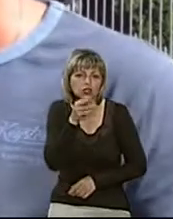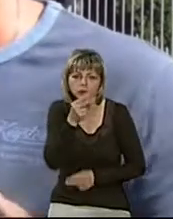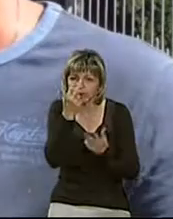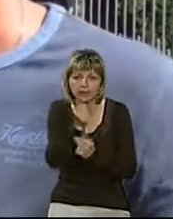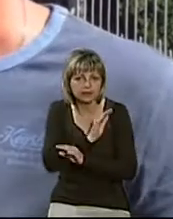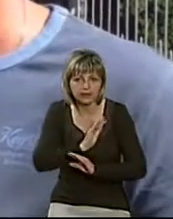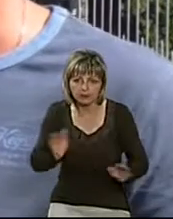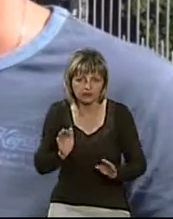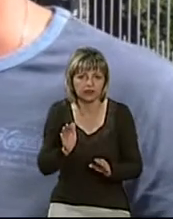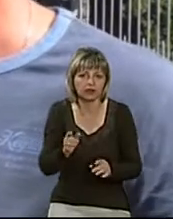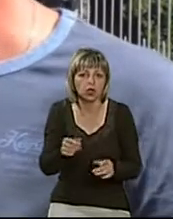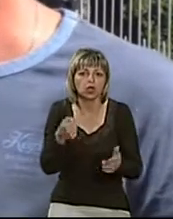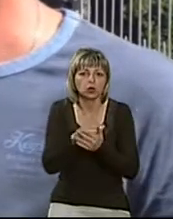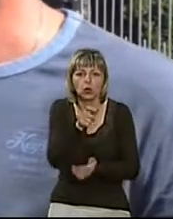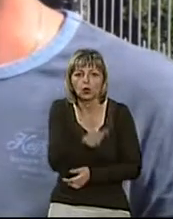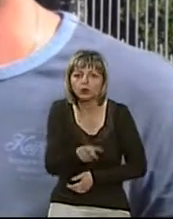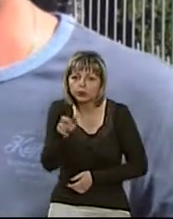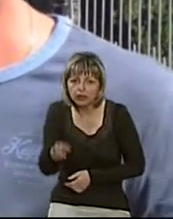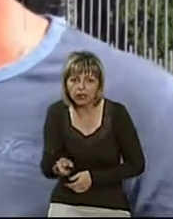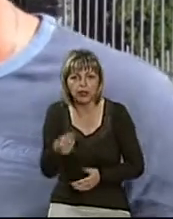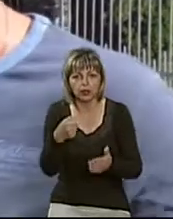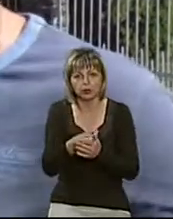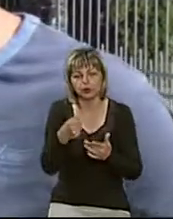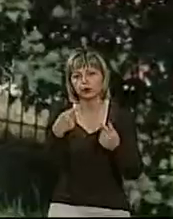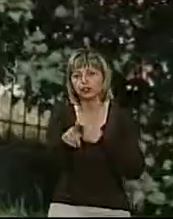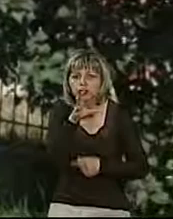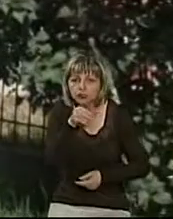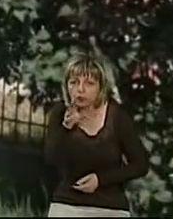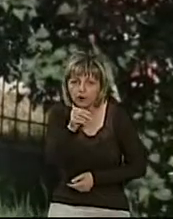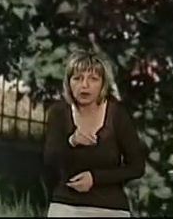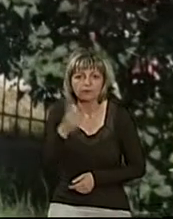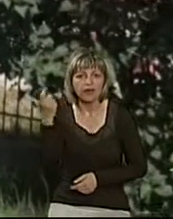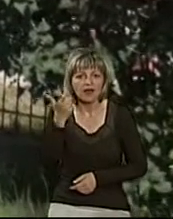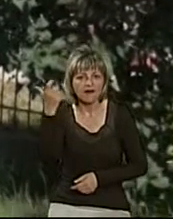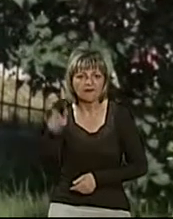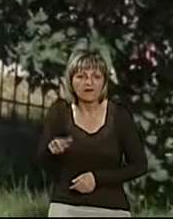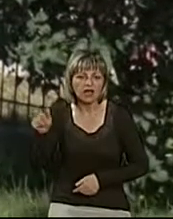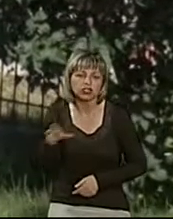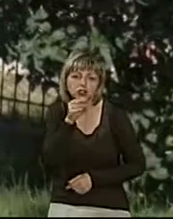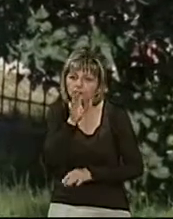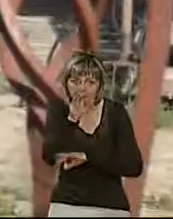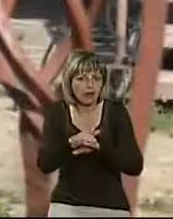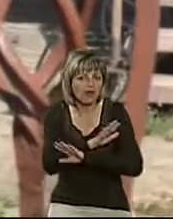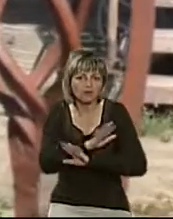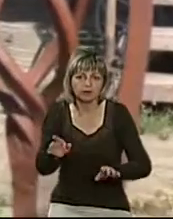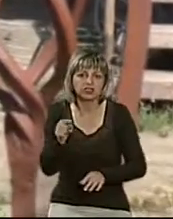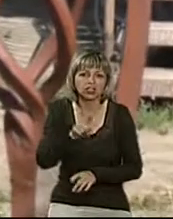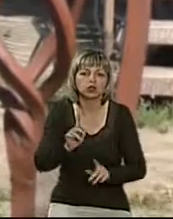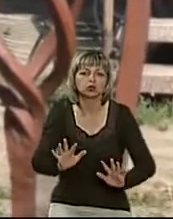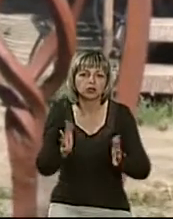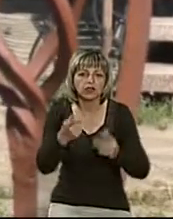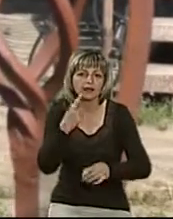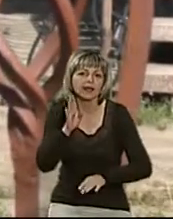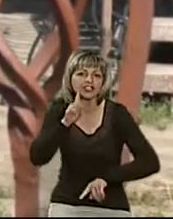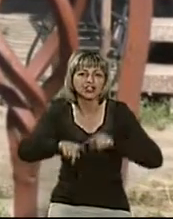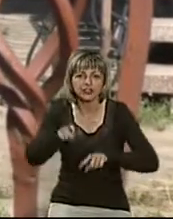не соціалізований, він не звик до того, що є інші люди і інші собаки. Власники собаки навіть не вибачилися за те, що сталося, каже